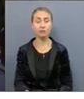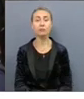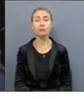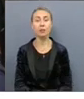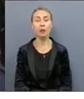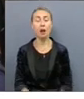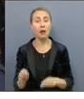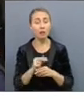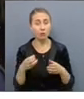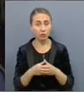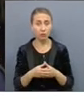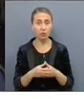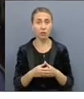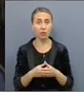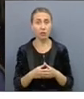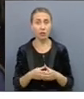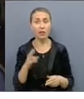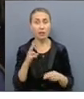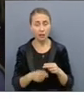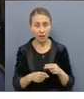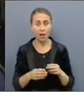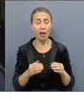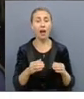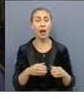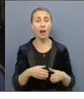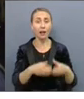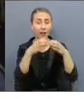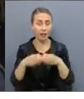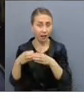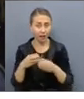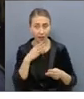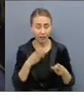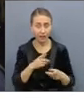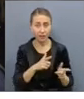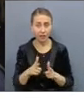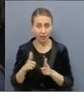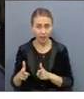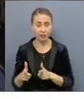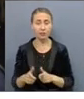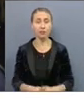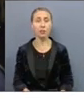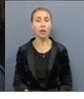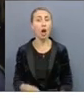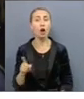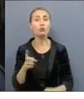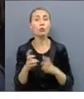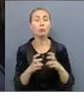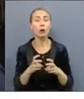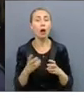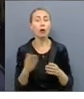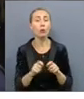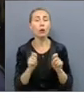Ремонтная кампания завершена, средства освоены, котельные готовы. Виктор Громович. Готовы? Готовы. Что с предприятием, которое вы